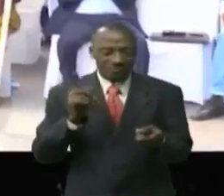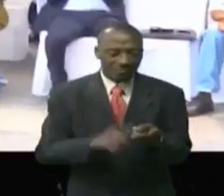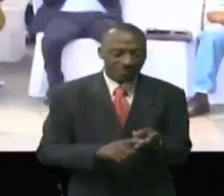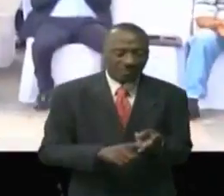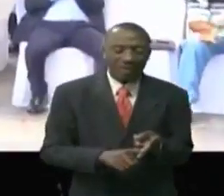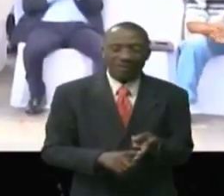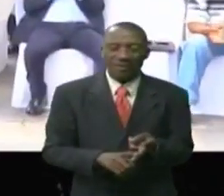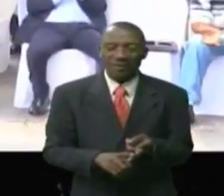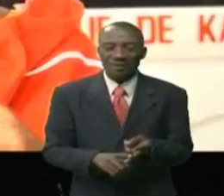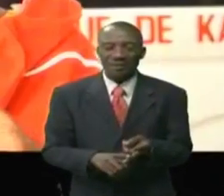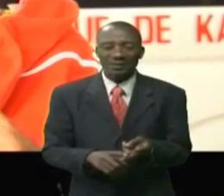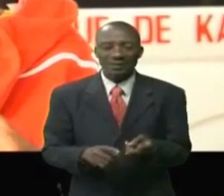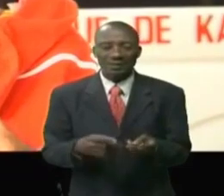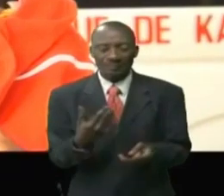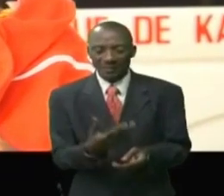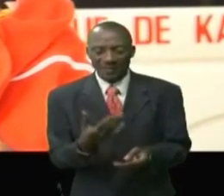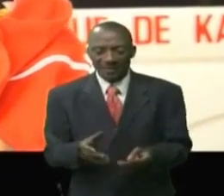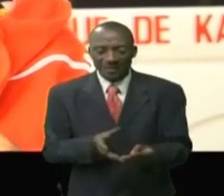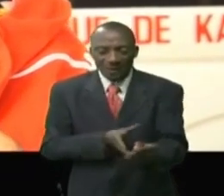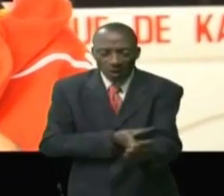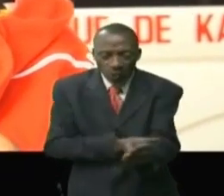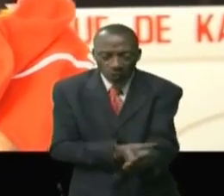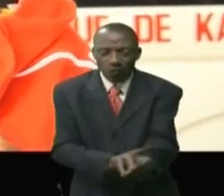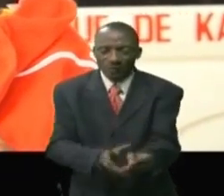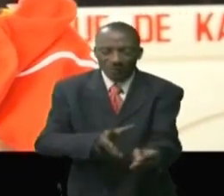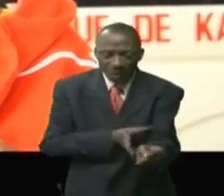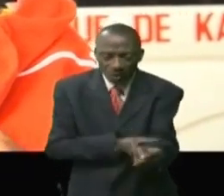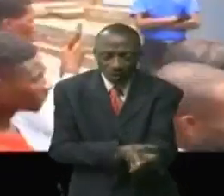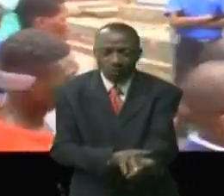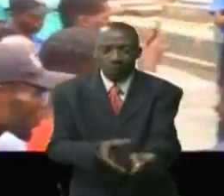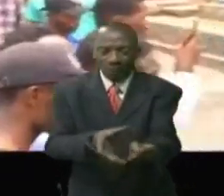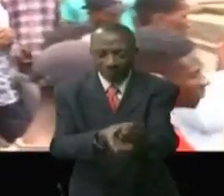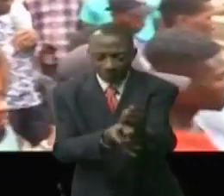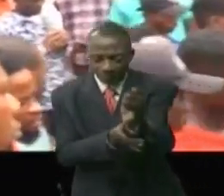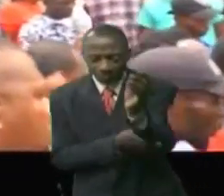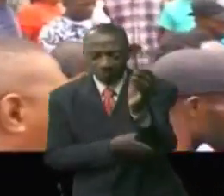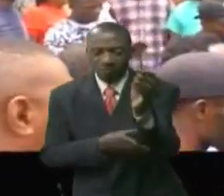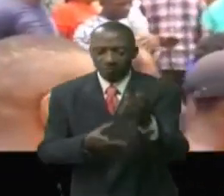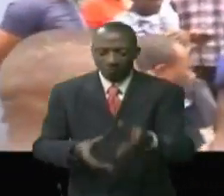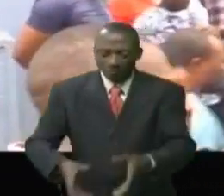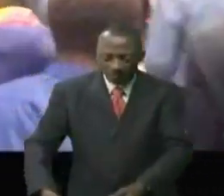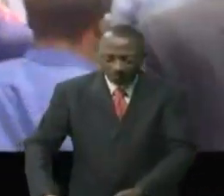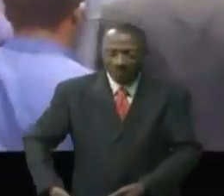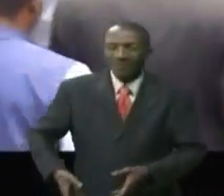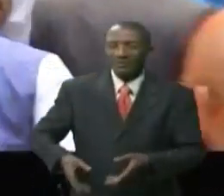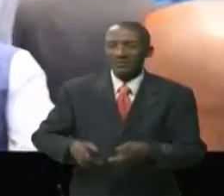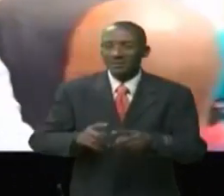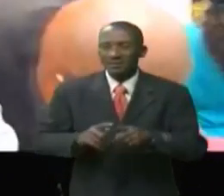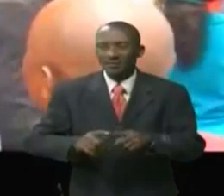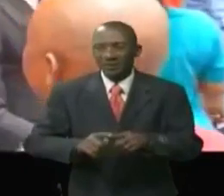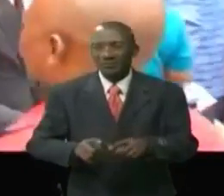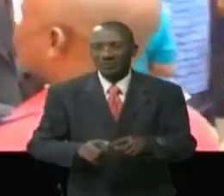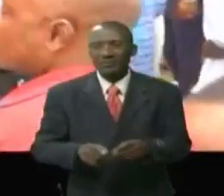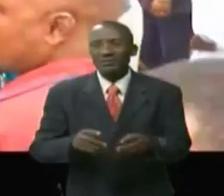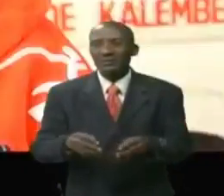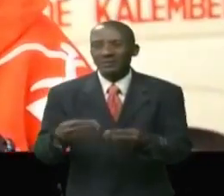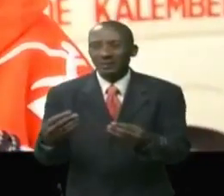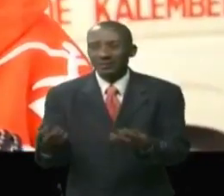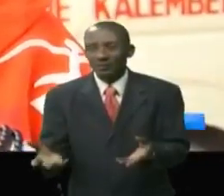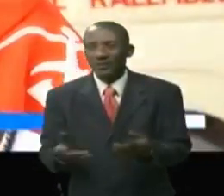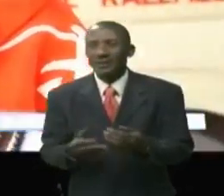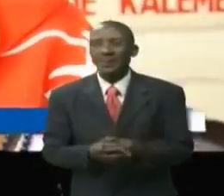accompagner de Madame le DG du Fond national de promotion des services socials Alice mirimo et